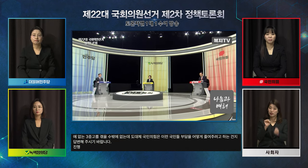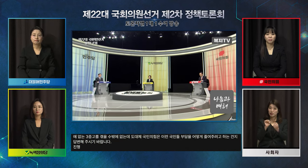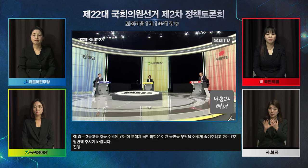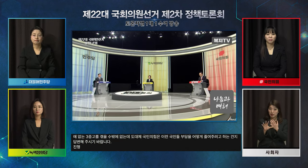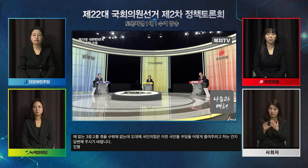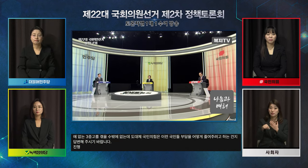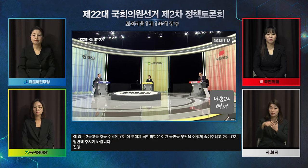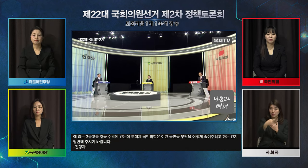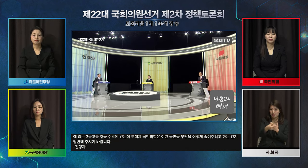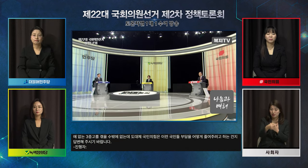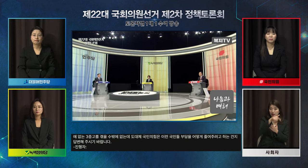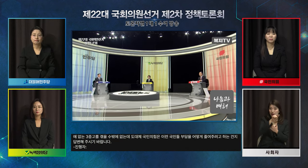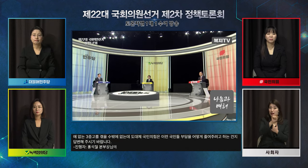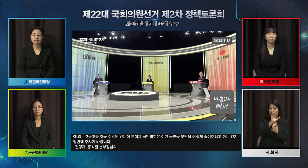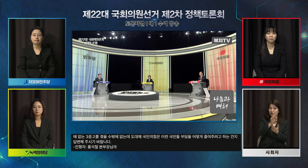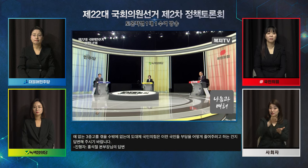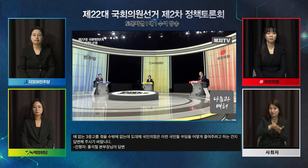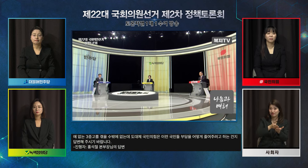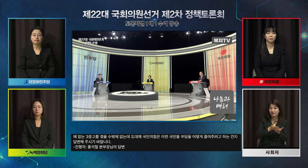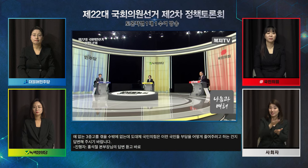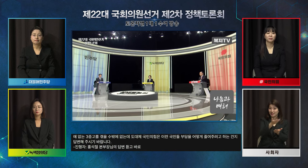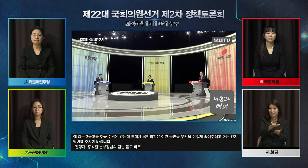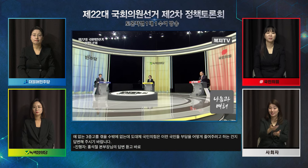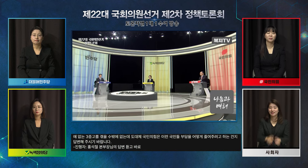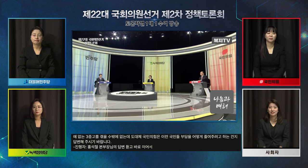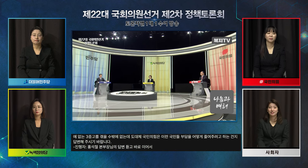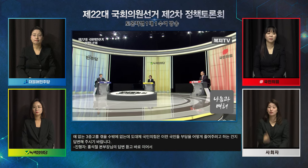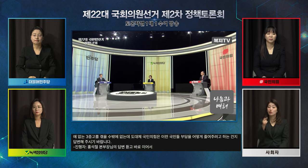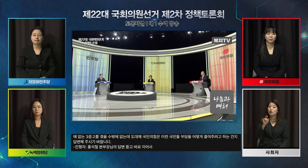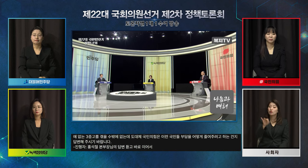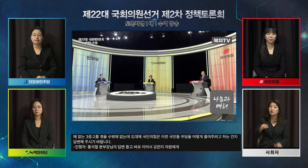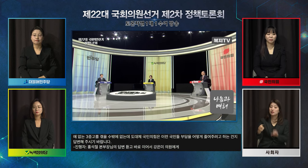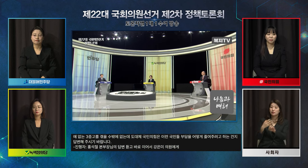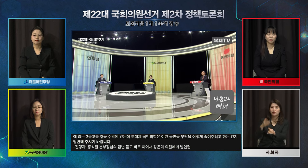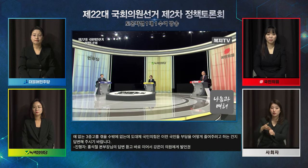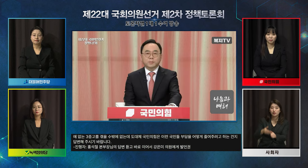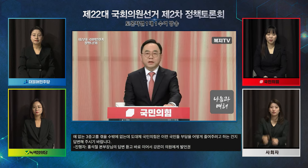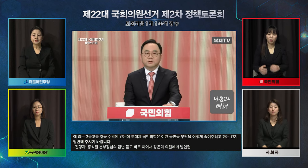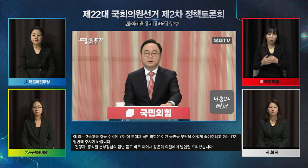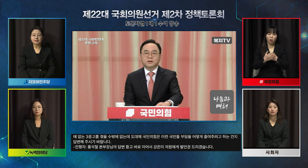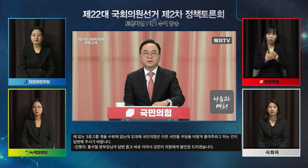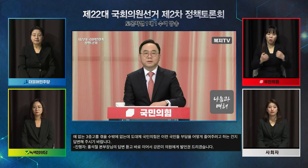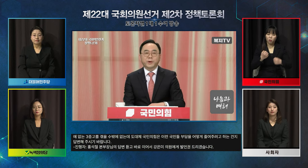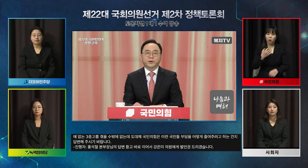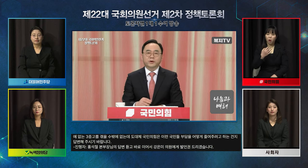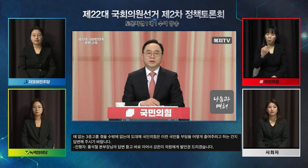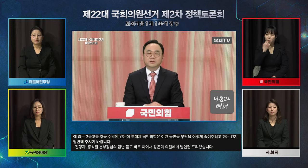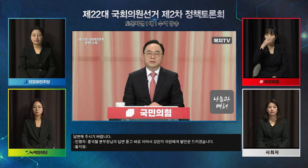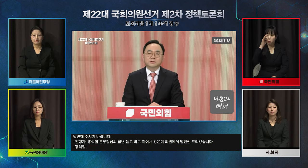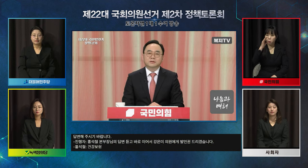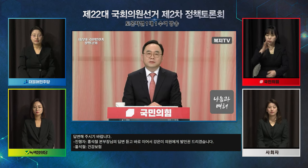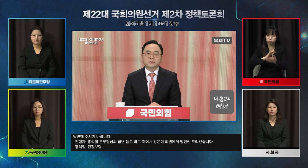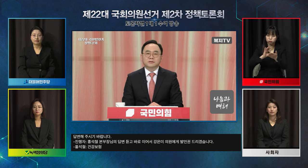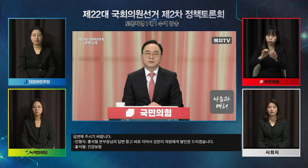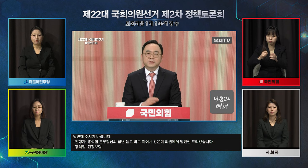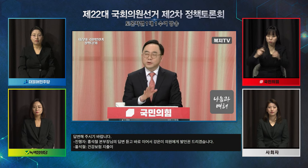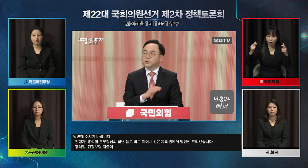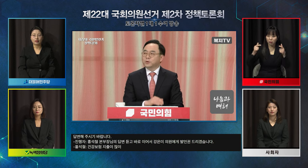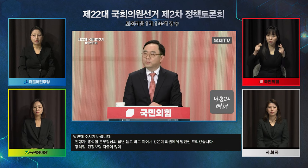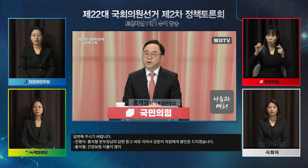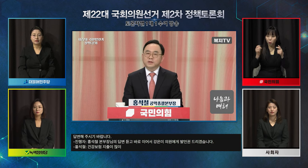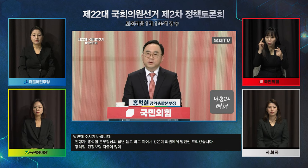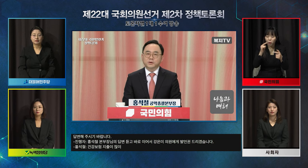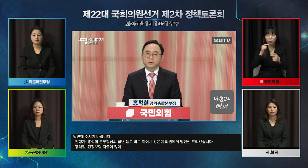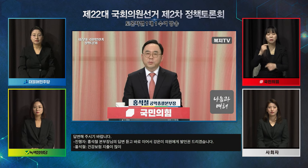듣고 바로 이어서 강은미 의원에게 발언 기회 드리겠습니다. 사실 우리가 건강보험 지출이 많이 늘어난 그 배경에는 그